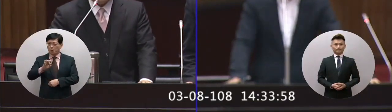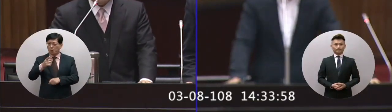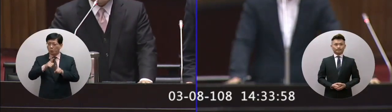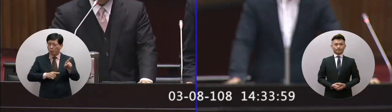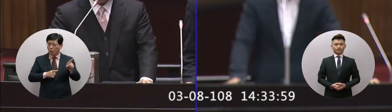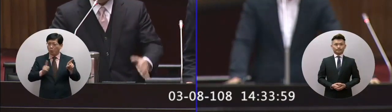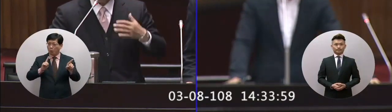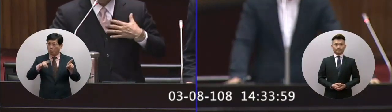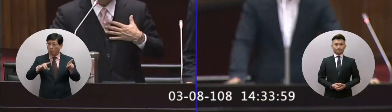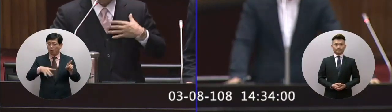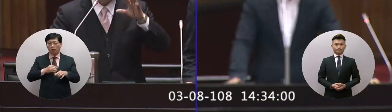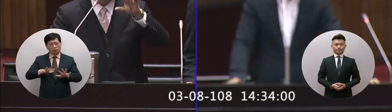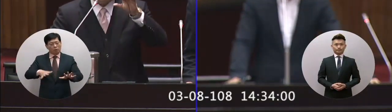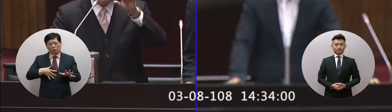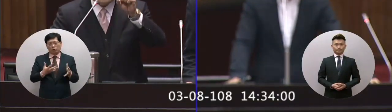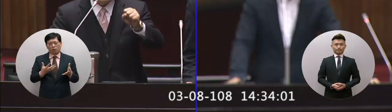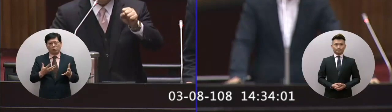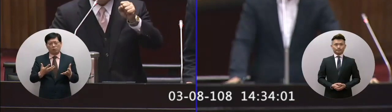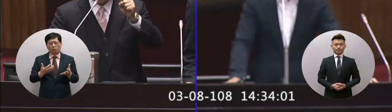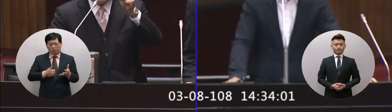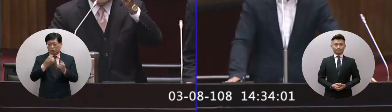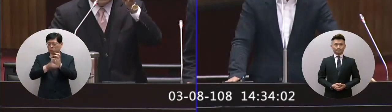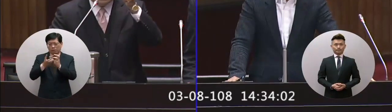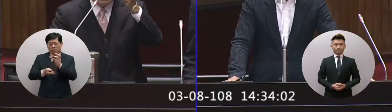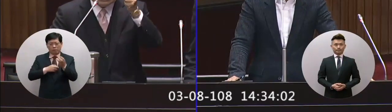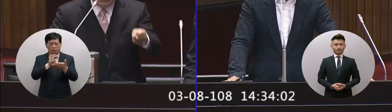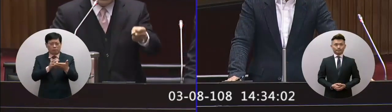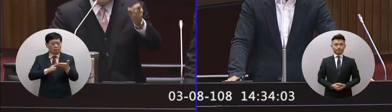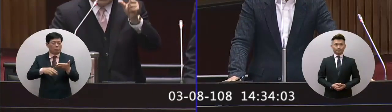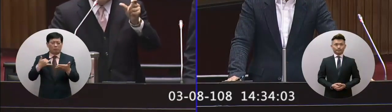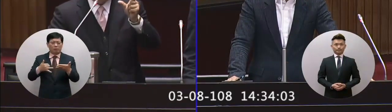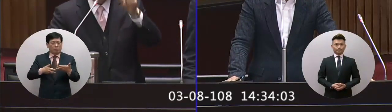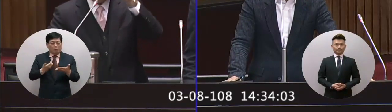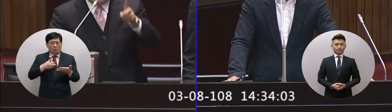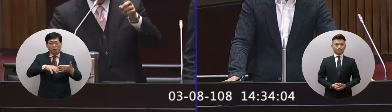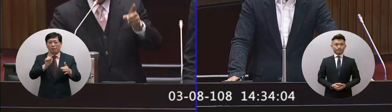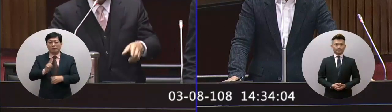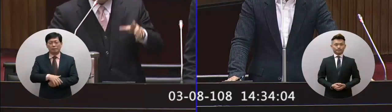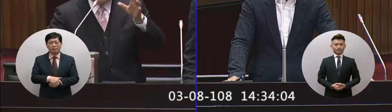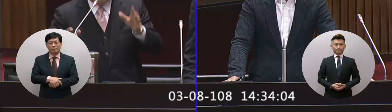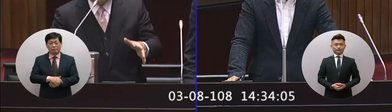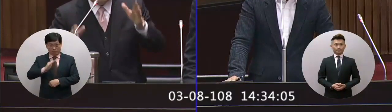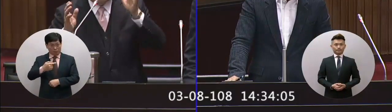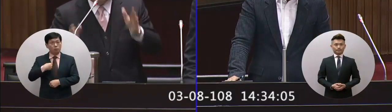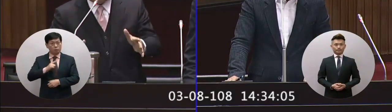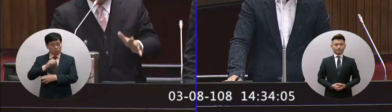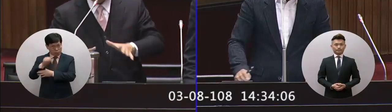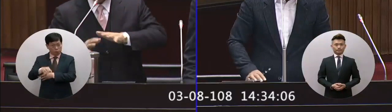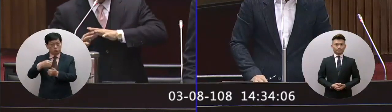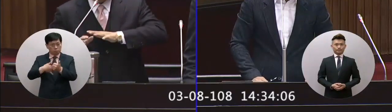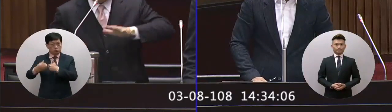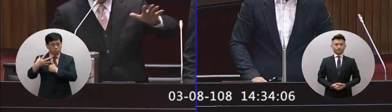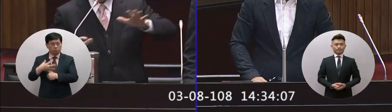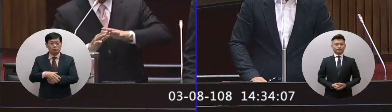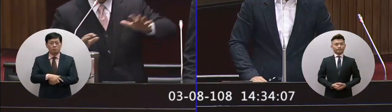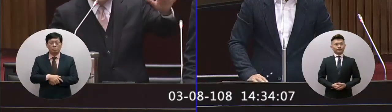查到是在哪裡我政府很常識的知道的內容但我認為委員